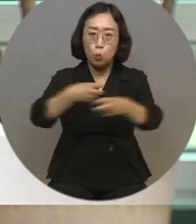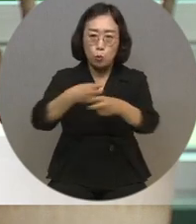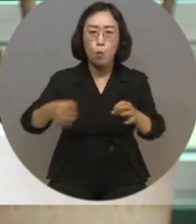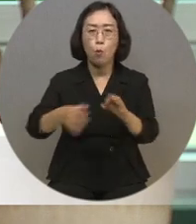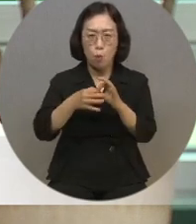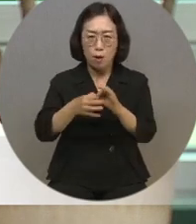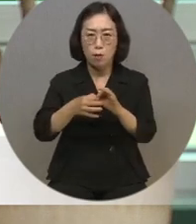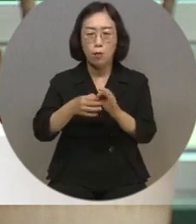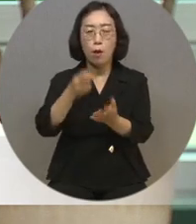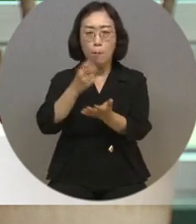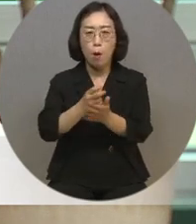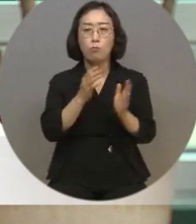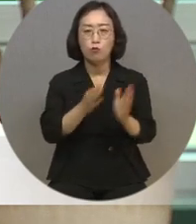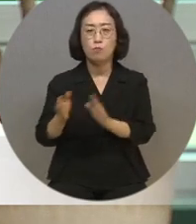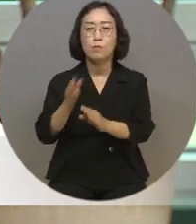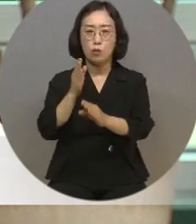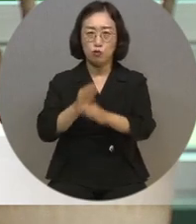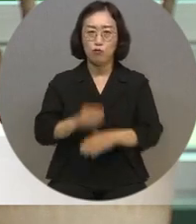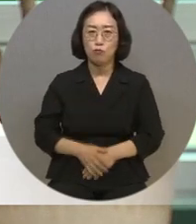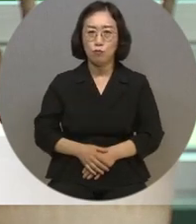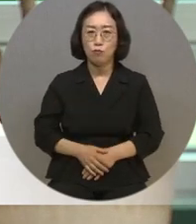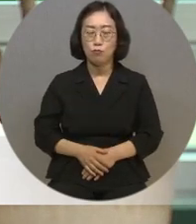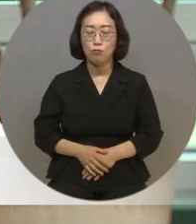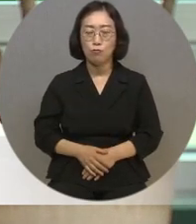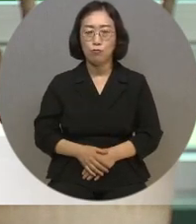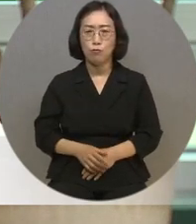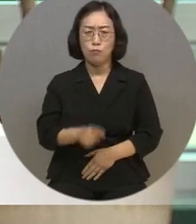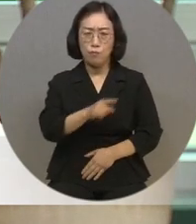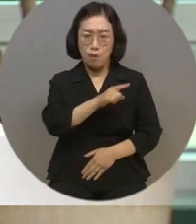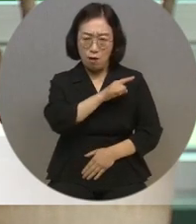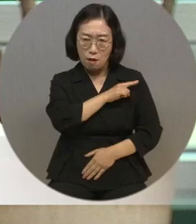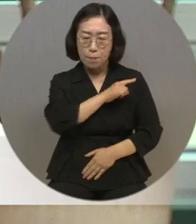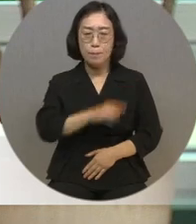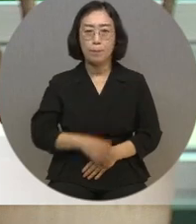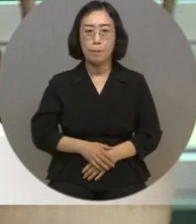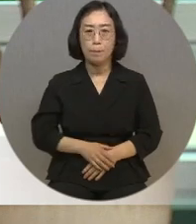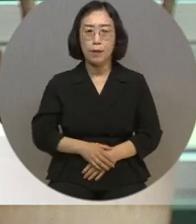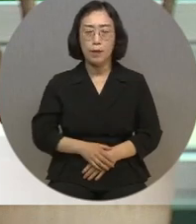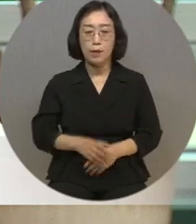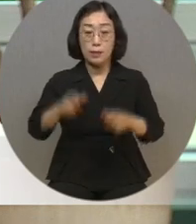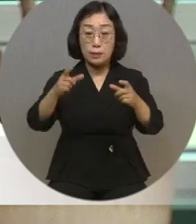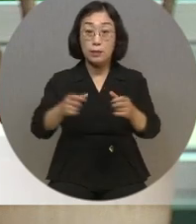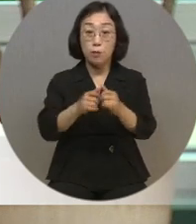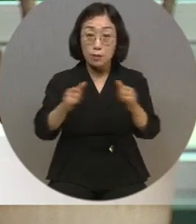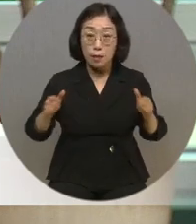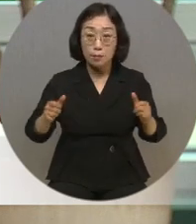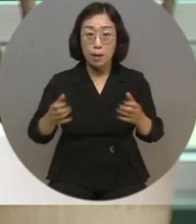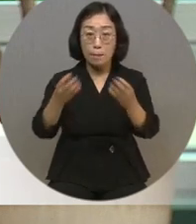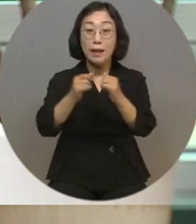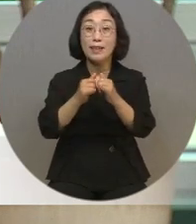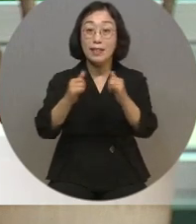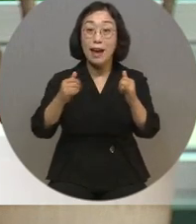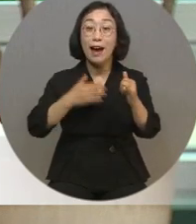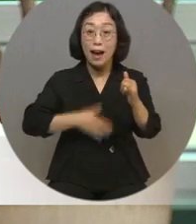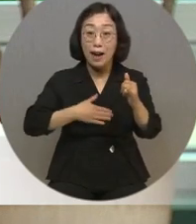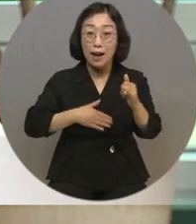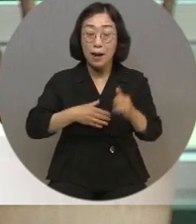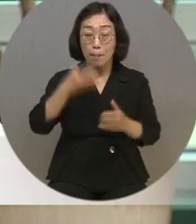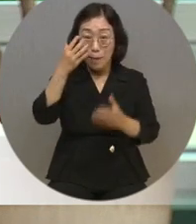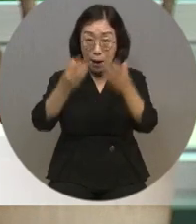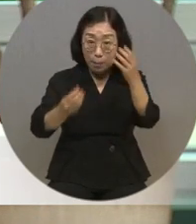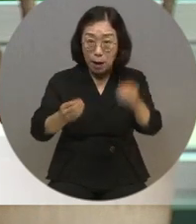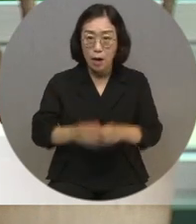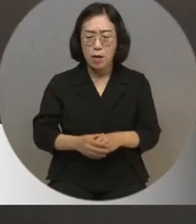준비 중에 있습니다. 무엇보다도 이제 우리 시민들도 많이 알고 계시고 또